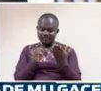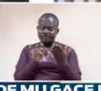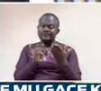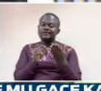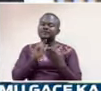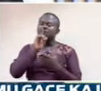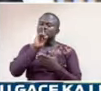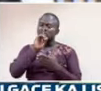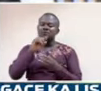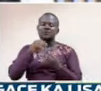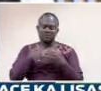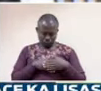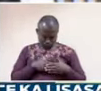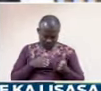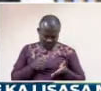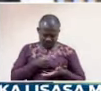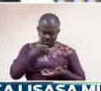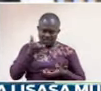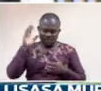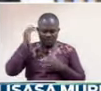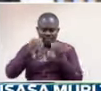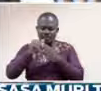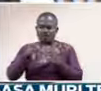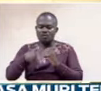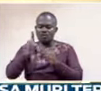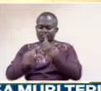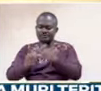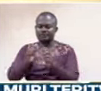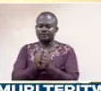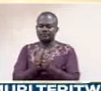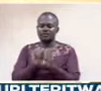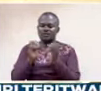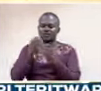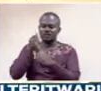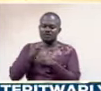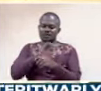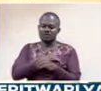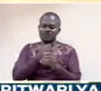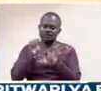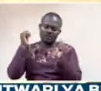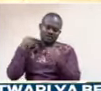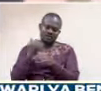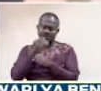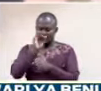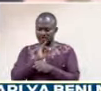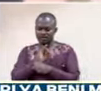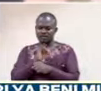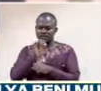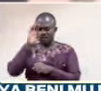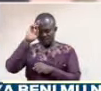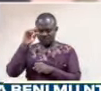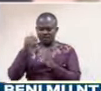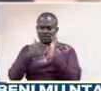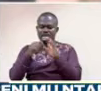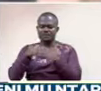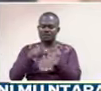bicecekeye ntibatanga amakuru bagomba kubibazwa. Umuryango uharanira inyungu z'abarokotse genocide yibuka wagaragaje ko mu bihe